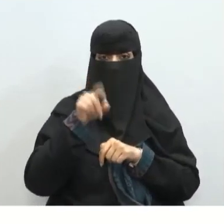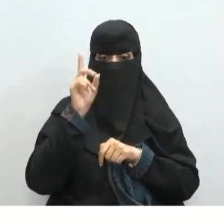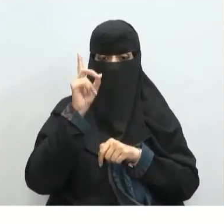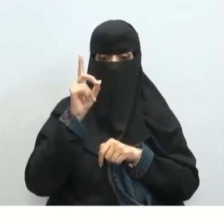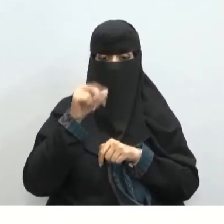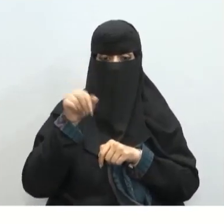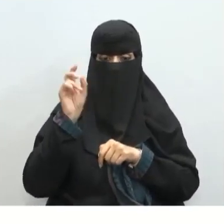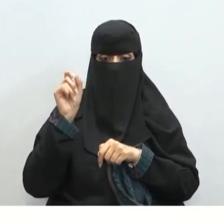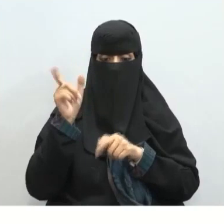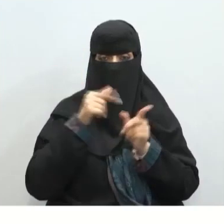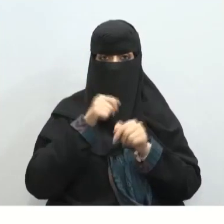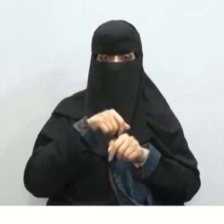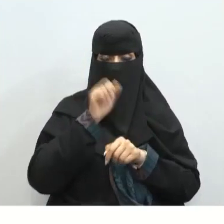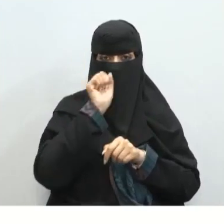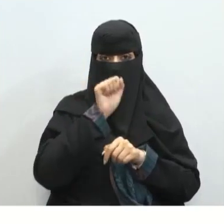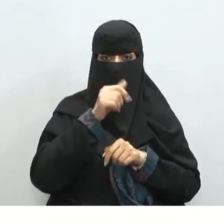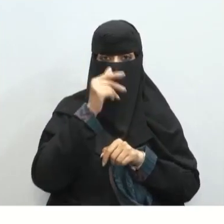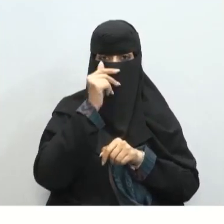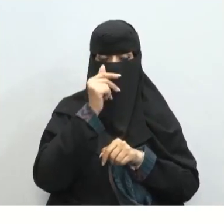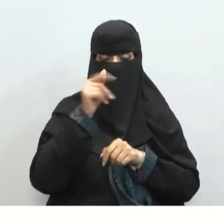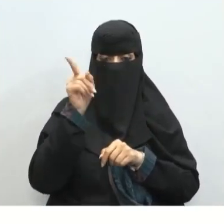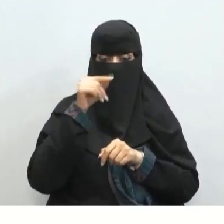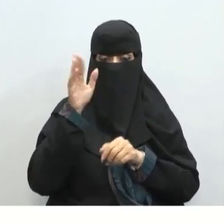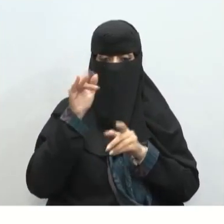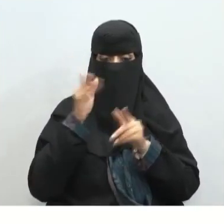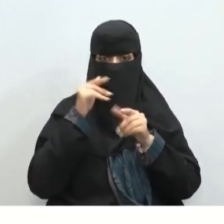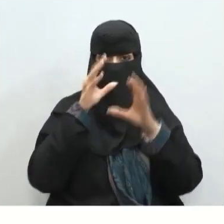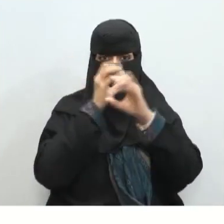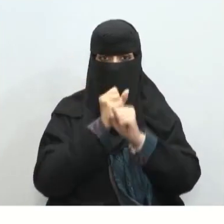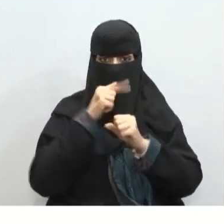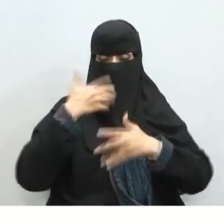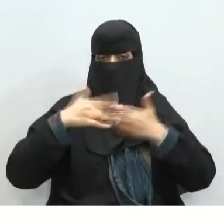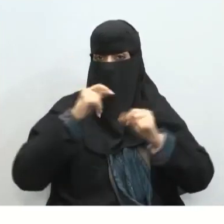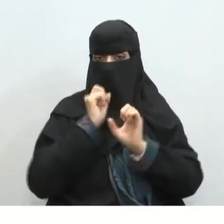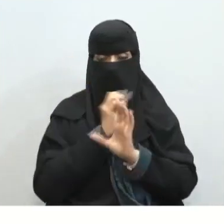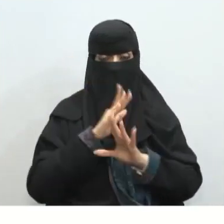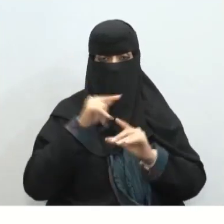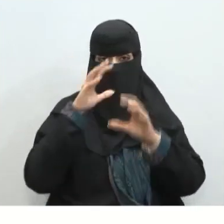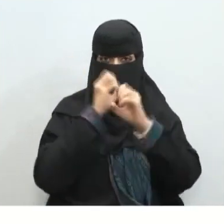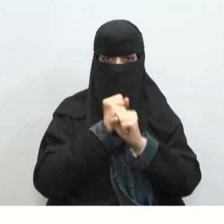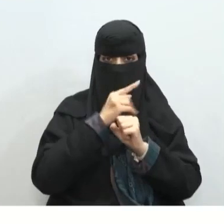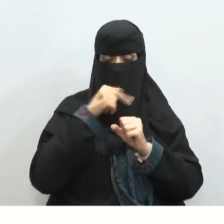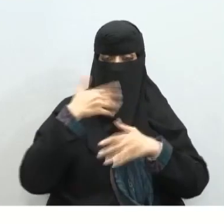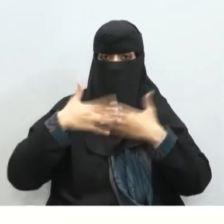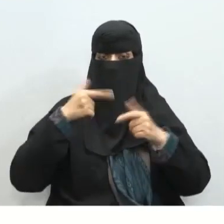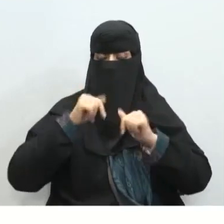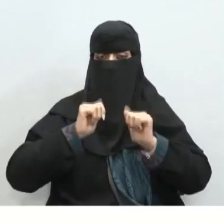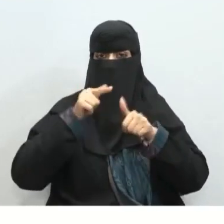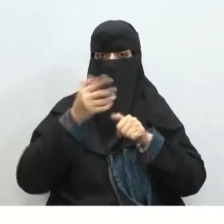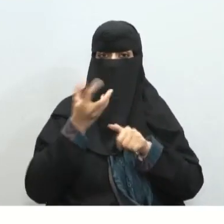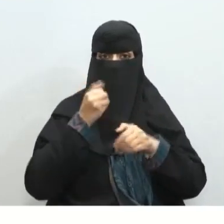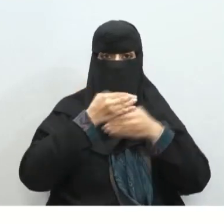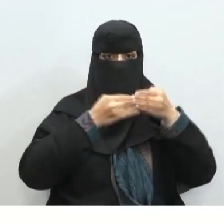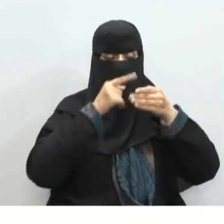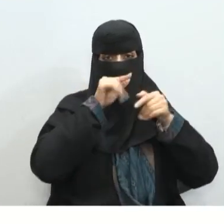بي تختزن بمعنى ان نحفظ الطاقه لا نحرر الطاقه هنا خزن الطاقه استطعنا اكساب هذا